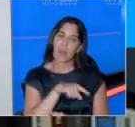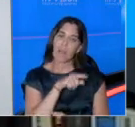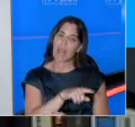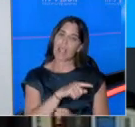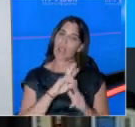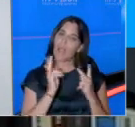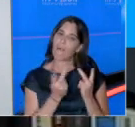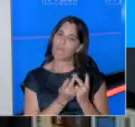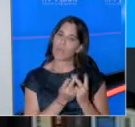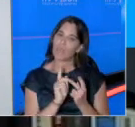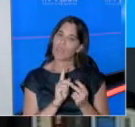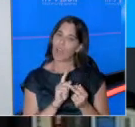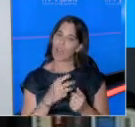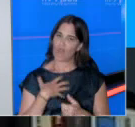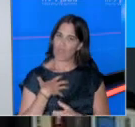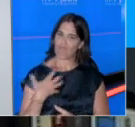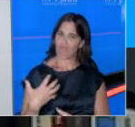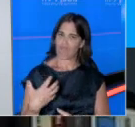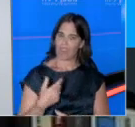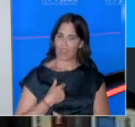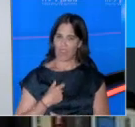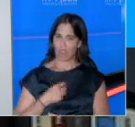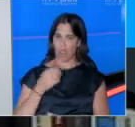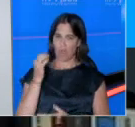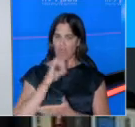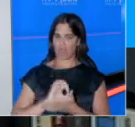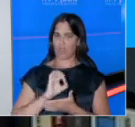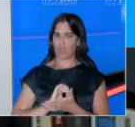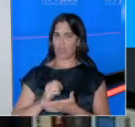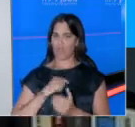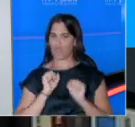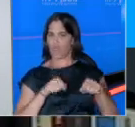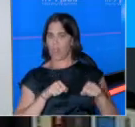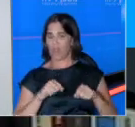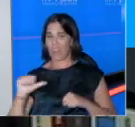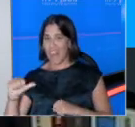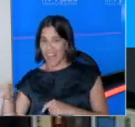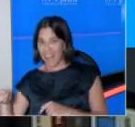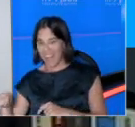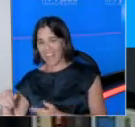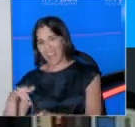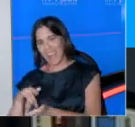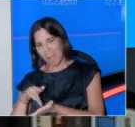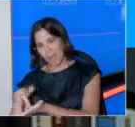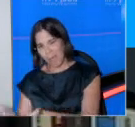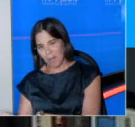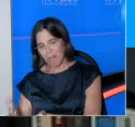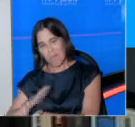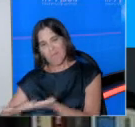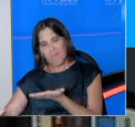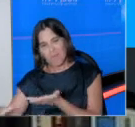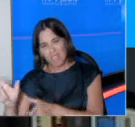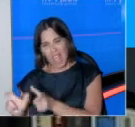של חונים. של הפקידים, כן, של העשירים, של השלטון, אל-אהלי זה המקומי, זה של, של פשוטי